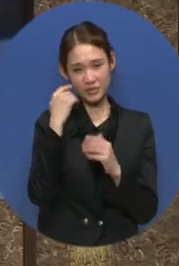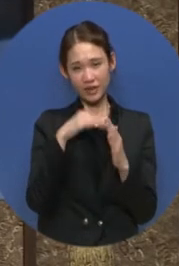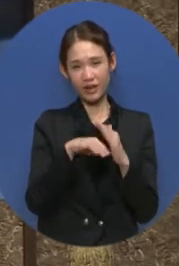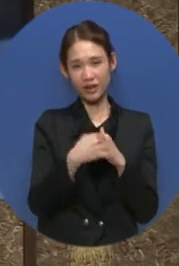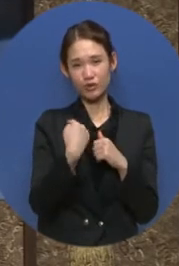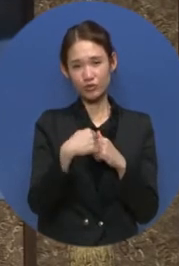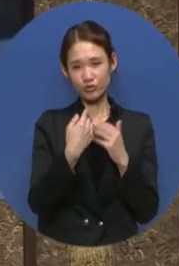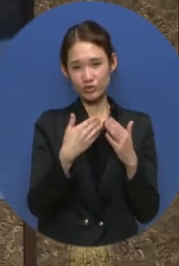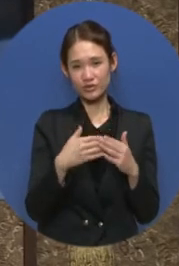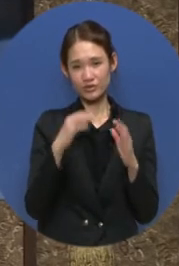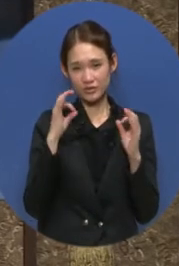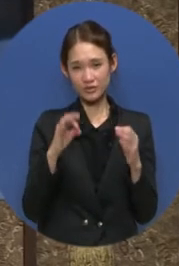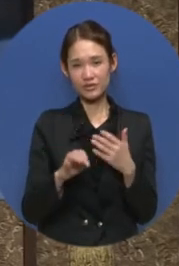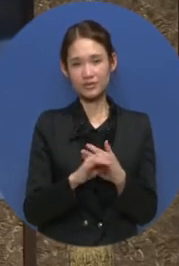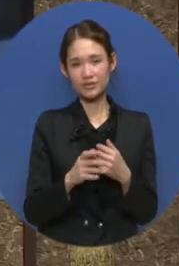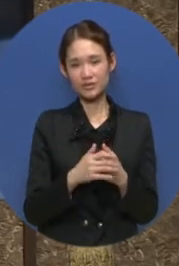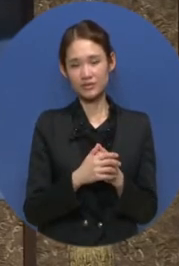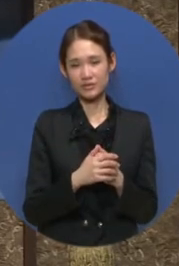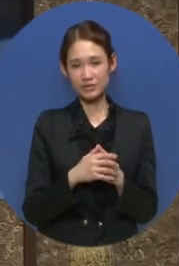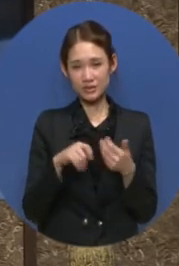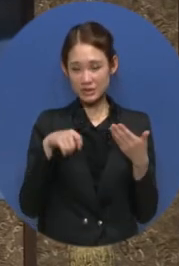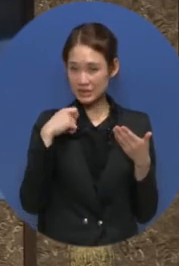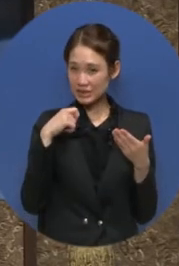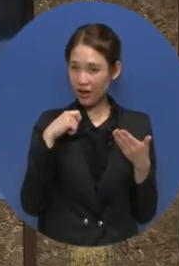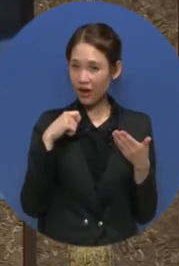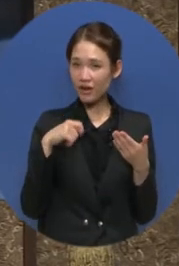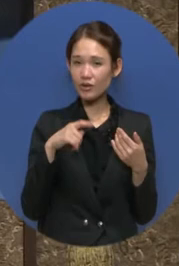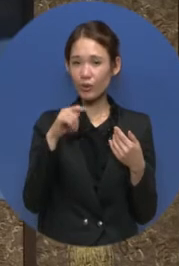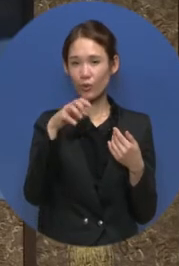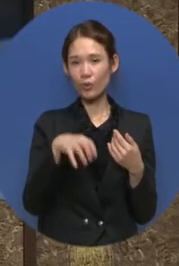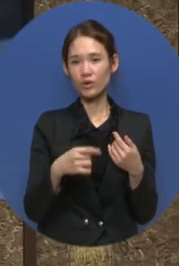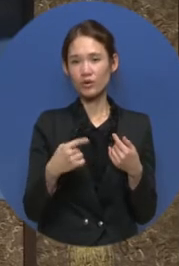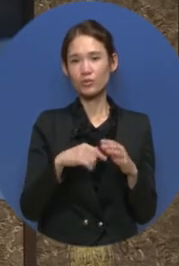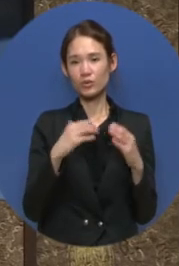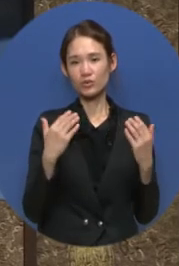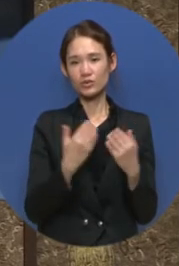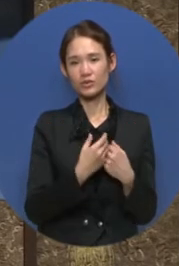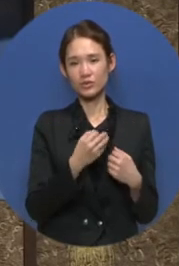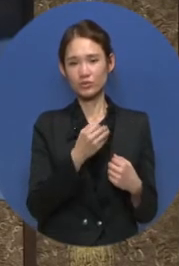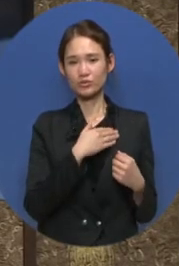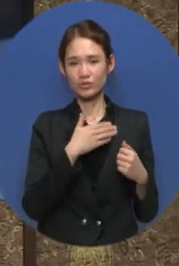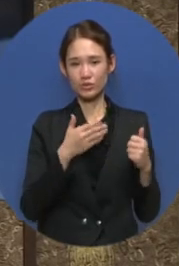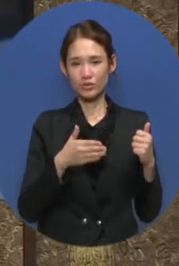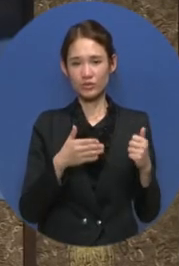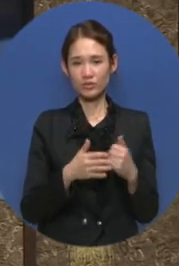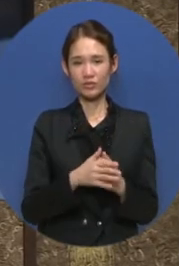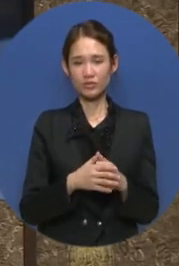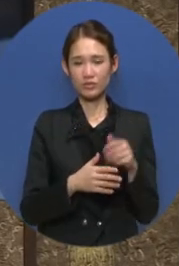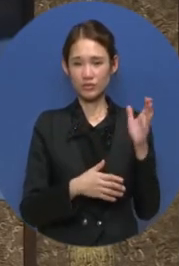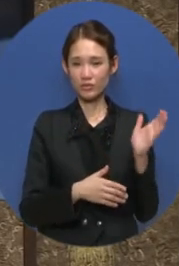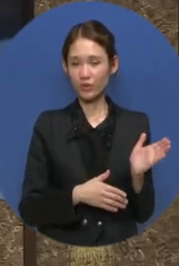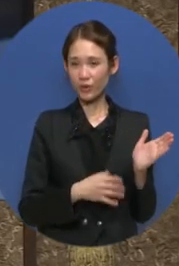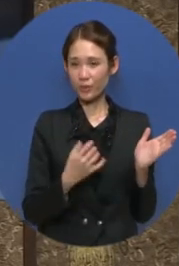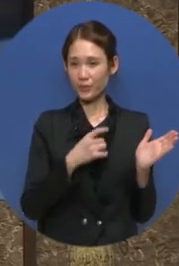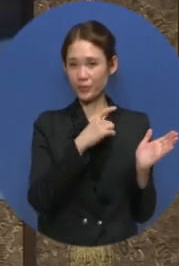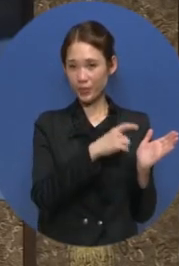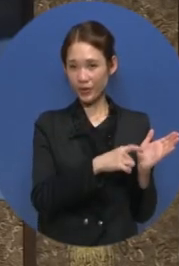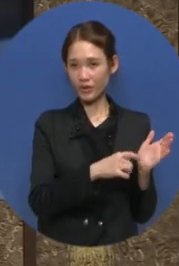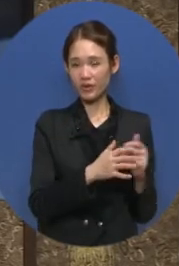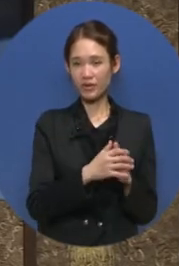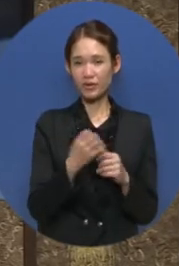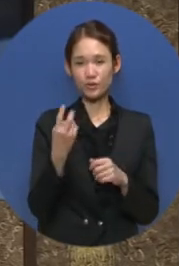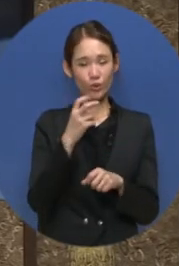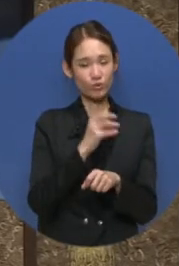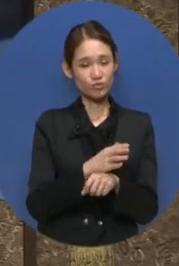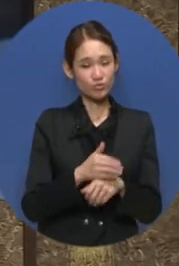가훈이니까 보기도 하고 네. 또 식당 같은 경우에는 여기 오시는 손님 모두 부자 되세요 이렇게 그냥 딱 그쵸. 하나 걸어놓으면 뭐 또